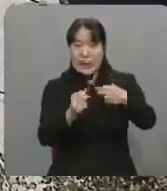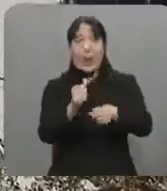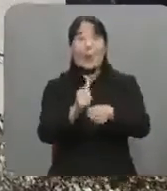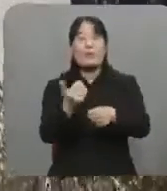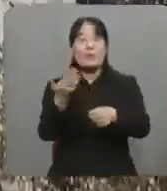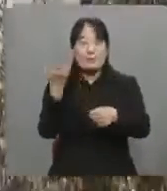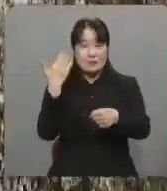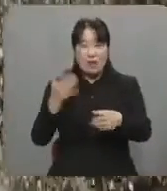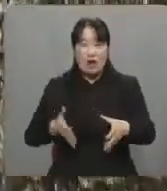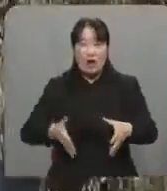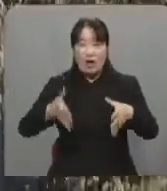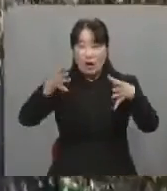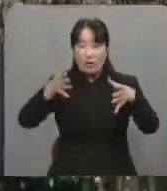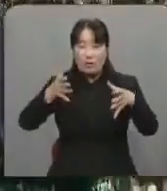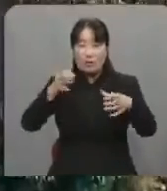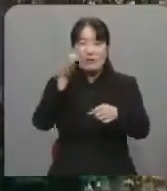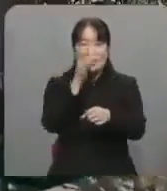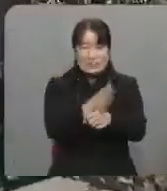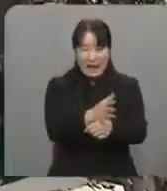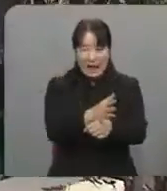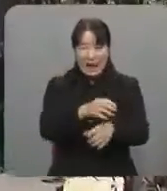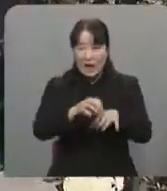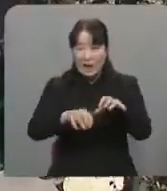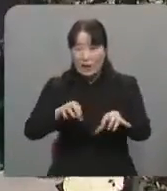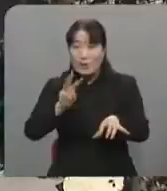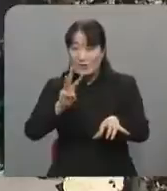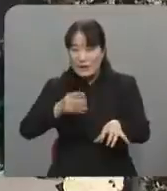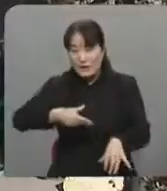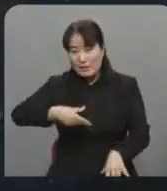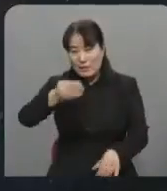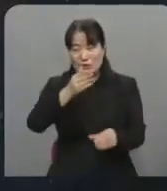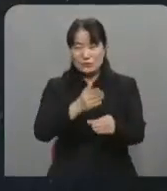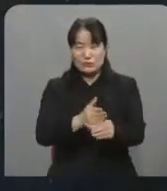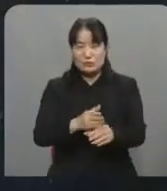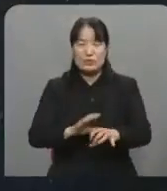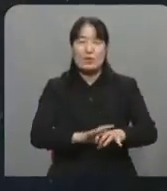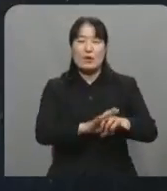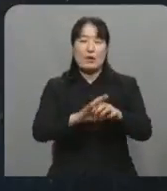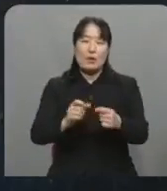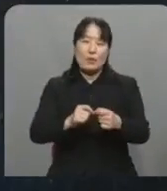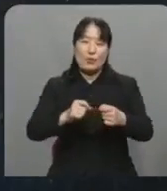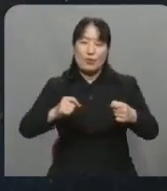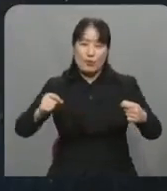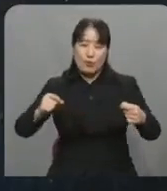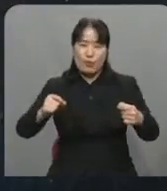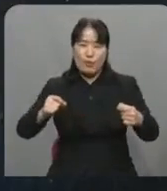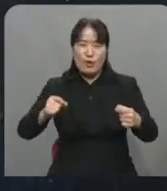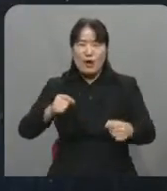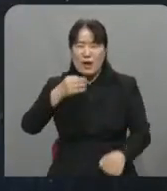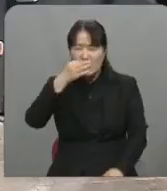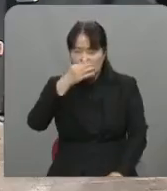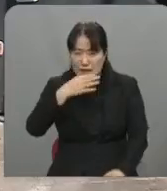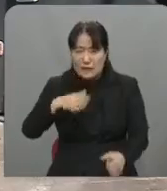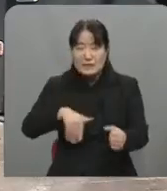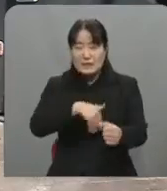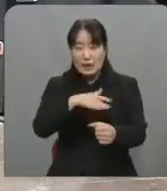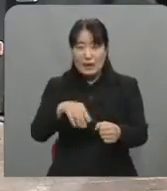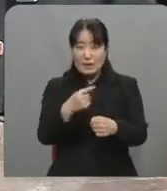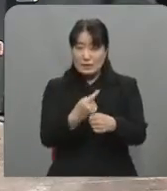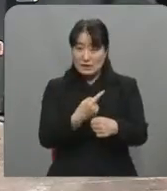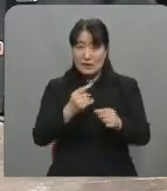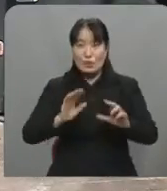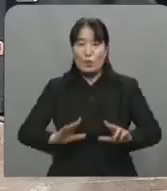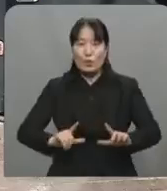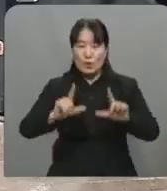점포 세계를 3 주고 있습니다 코로나 2구 피해가 장기화하면서 세입자들이 힘들어 하자 지난해에 이어